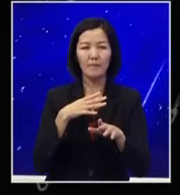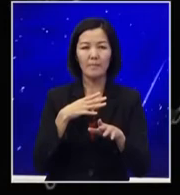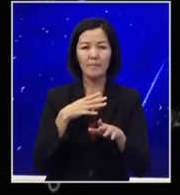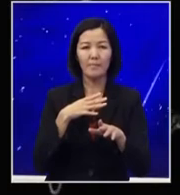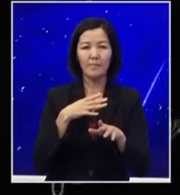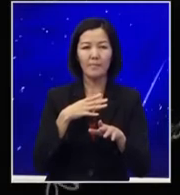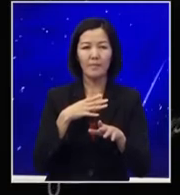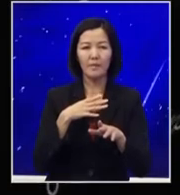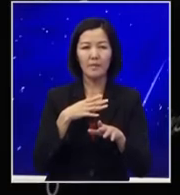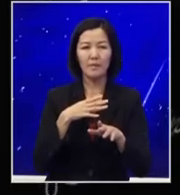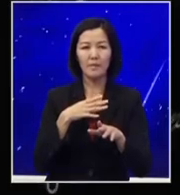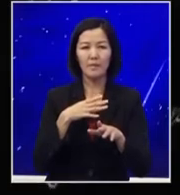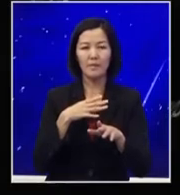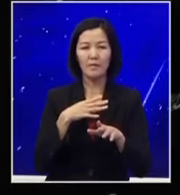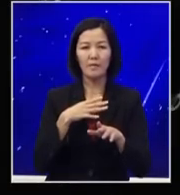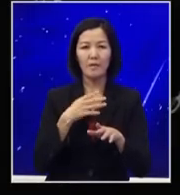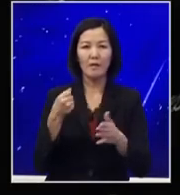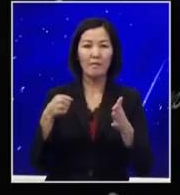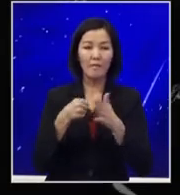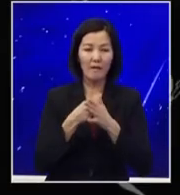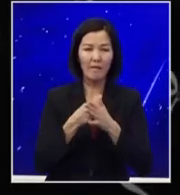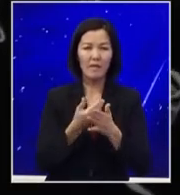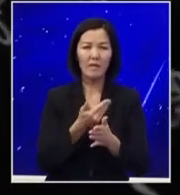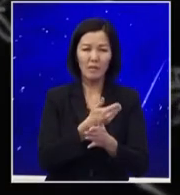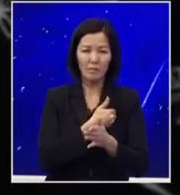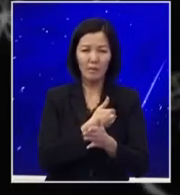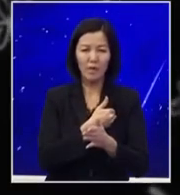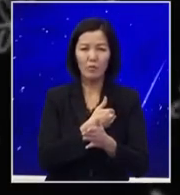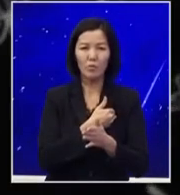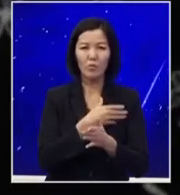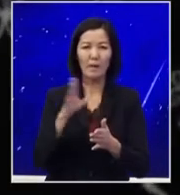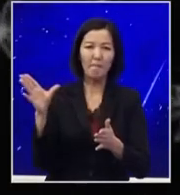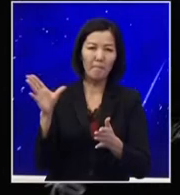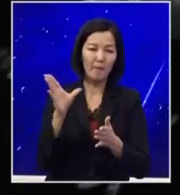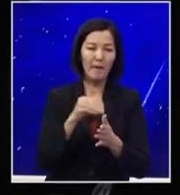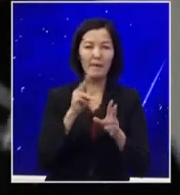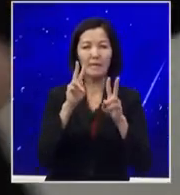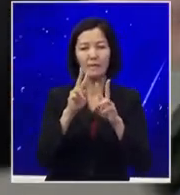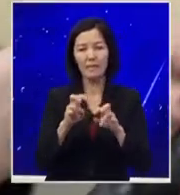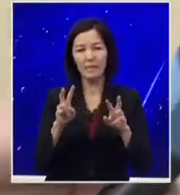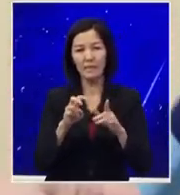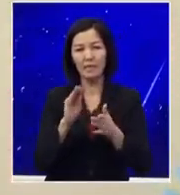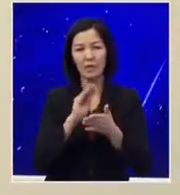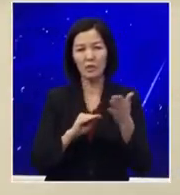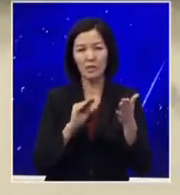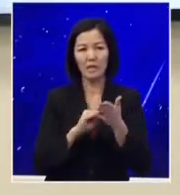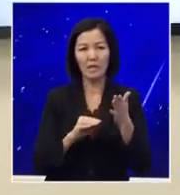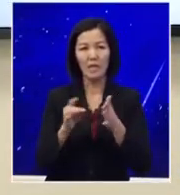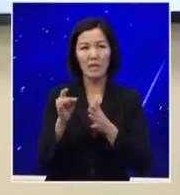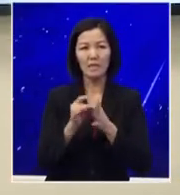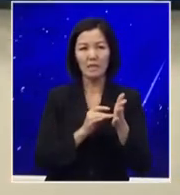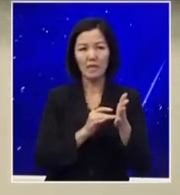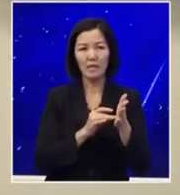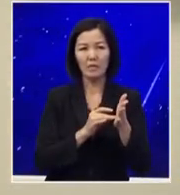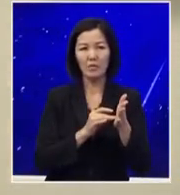пульсын, артериалдың давлениесін, температурасын, ЧДС-ын және сатурациясын осында енгізеді. Енгізген қалпында